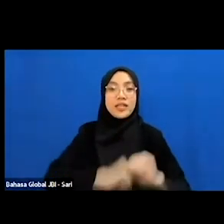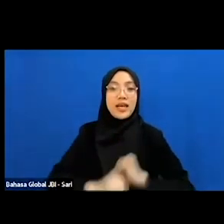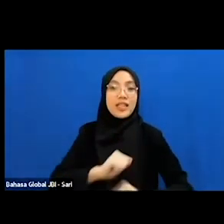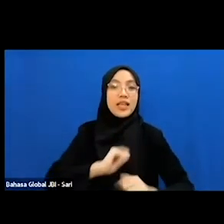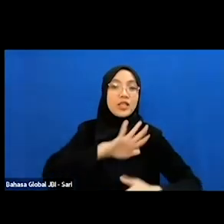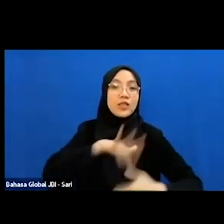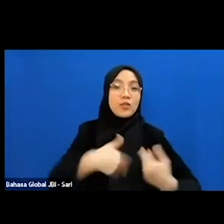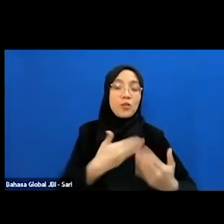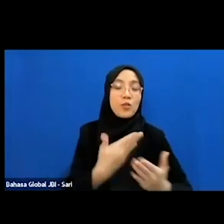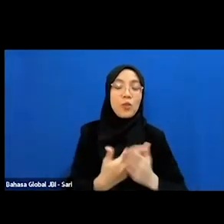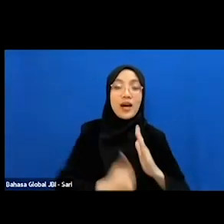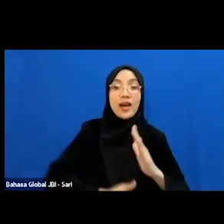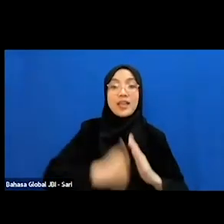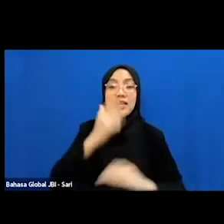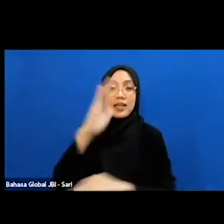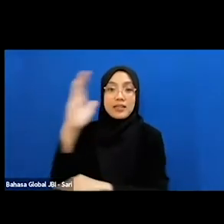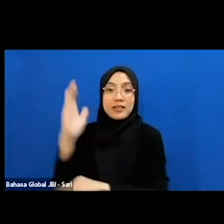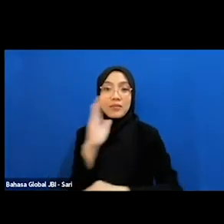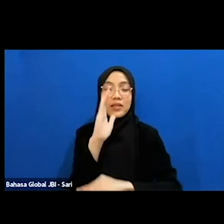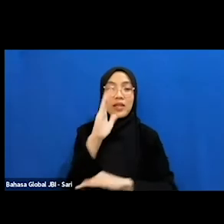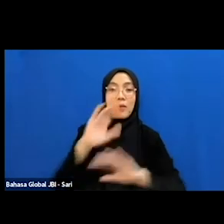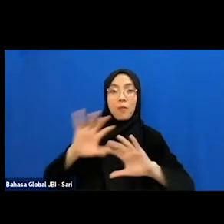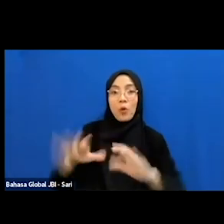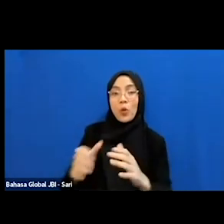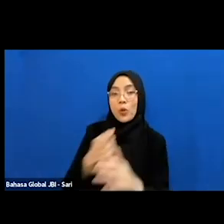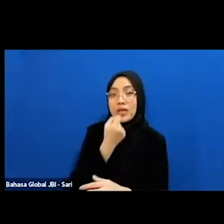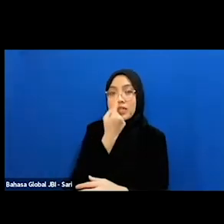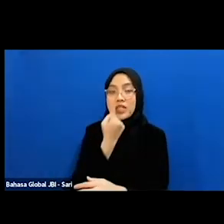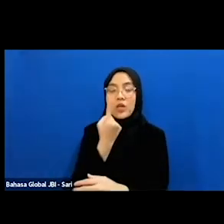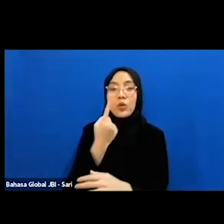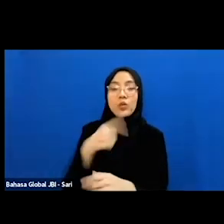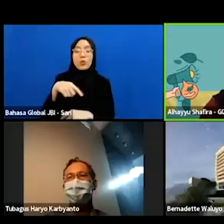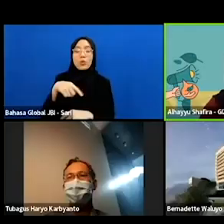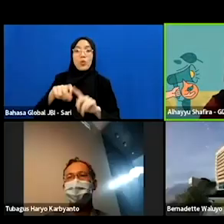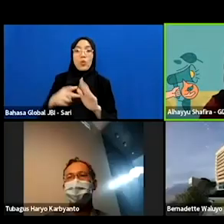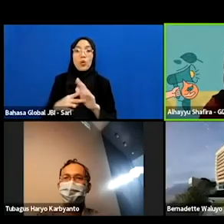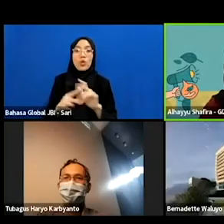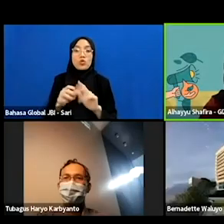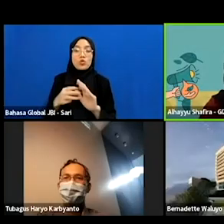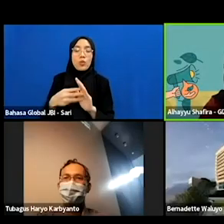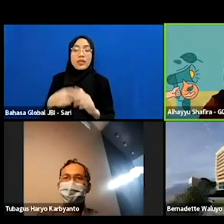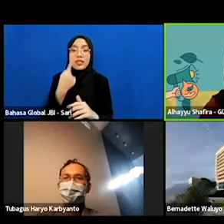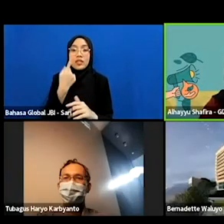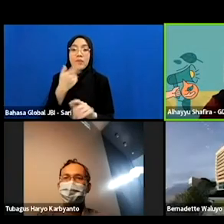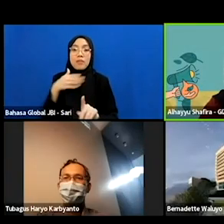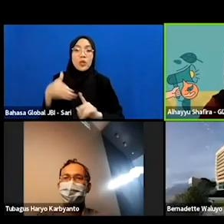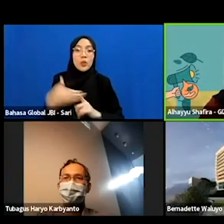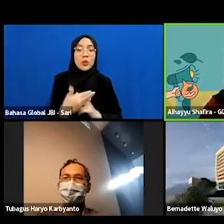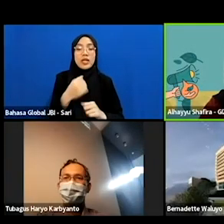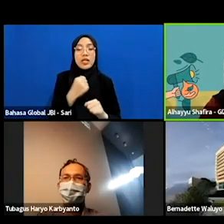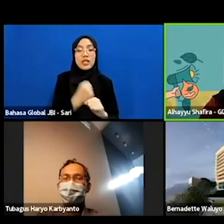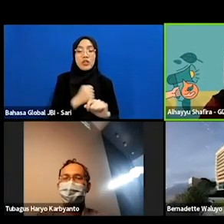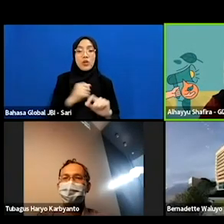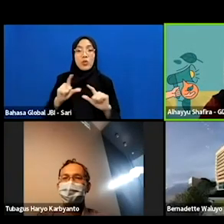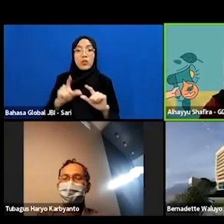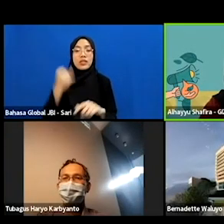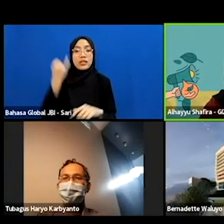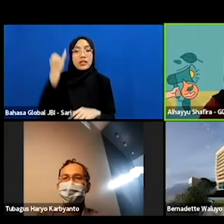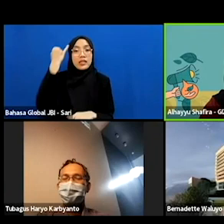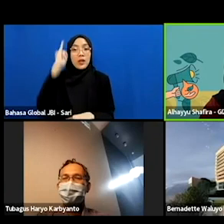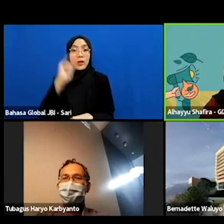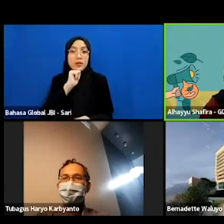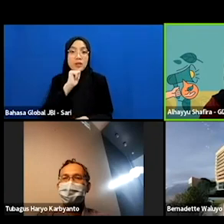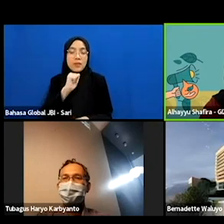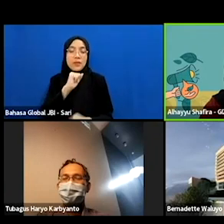seluruh rangkaian acara webinar produk hijau untuk konsumen hijau melindungi konsumen dari greenwashing yang diinisiasi